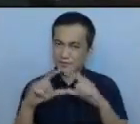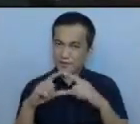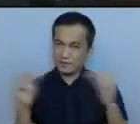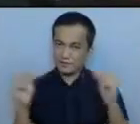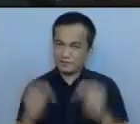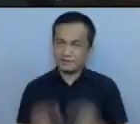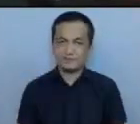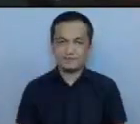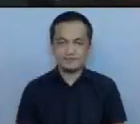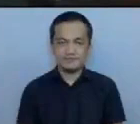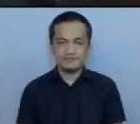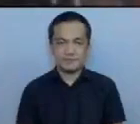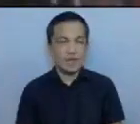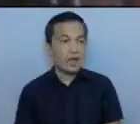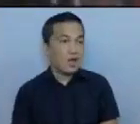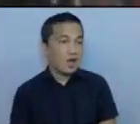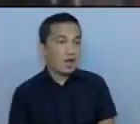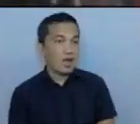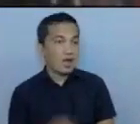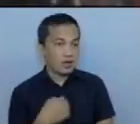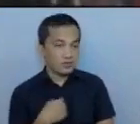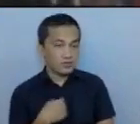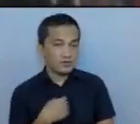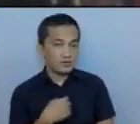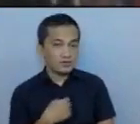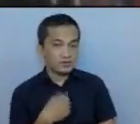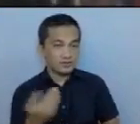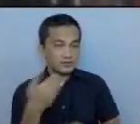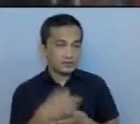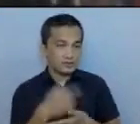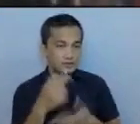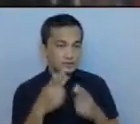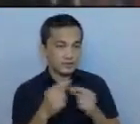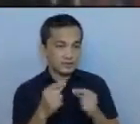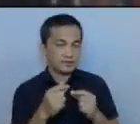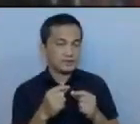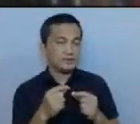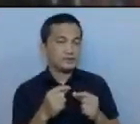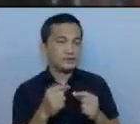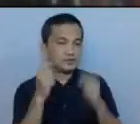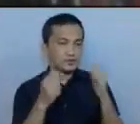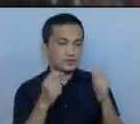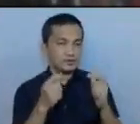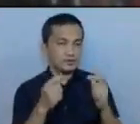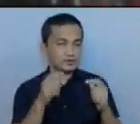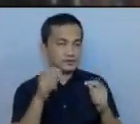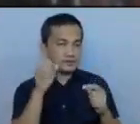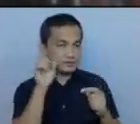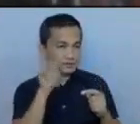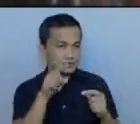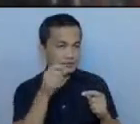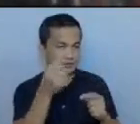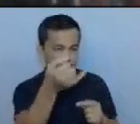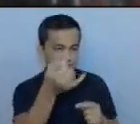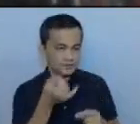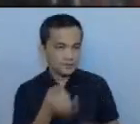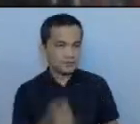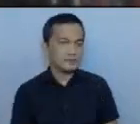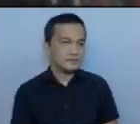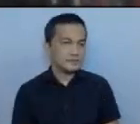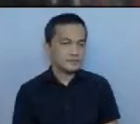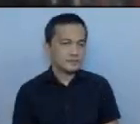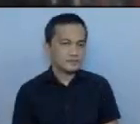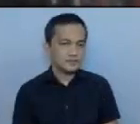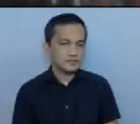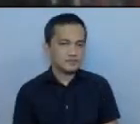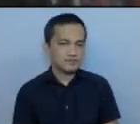Nakarating po ako dito sa Japan. Nung una, tourist lang po. Inibitahan ako ng kapatid ko. At nakilala ko, doon